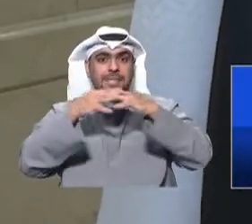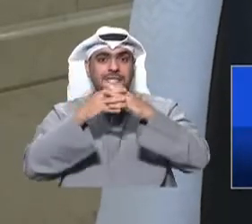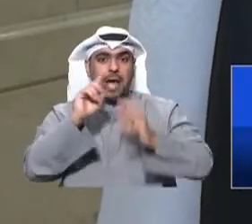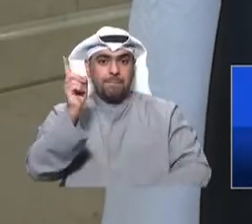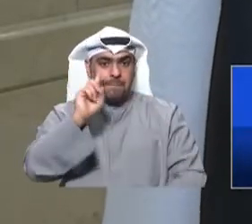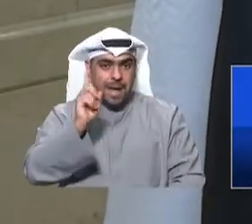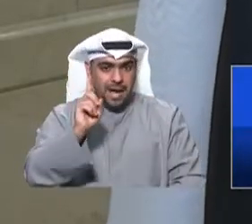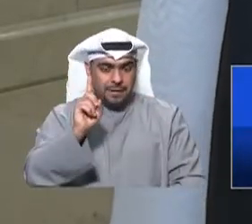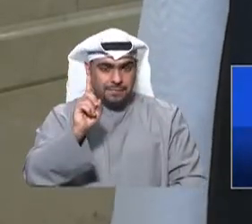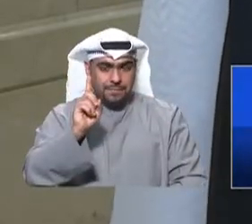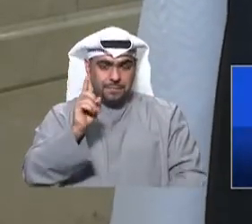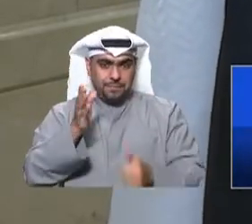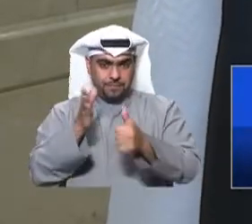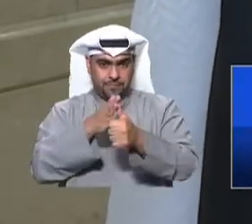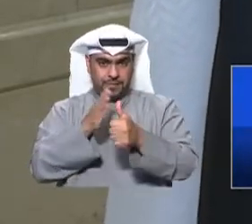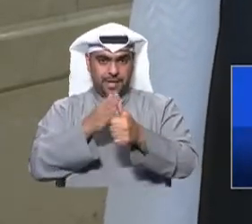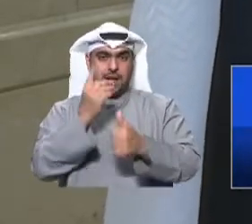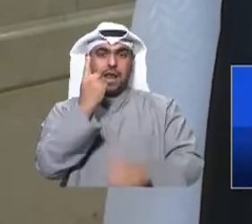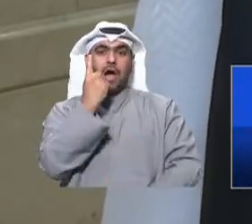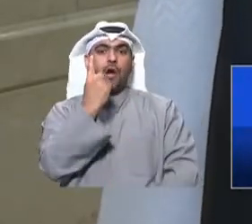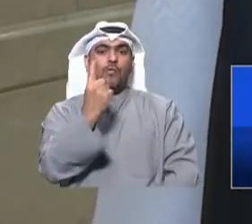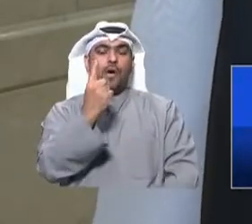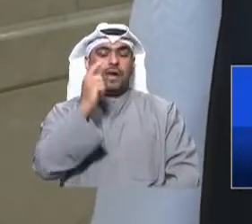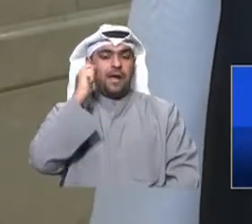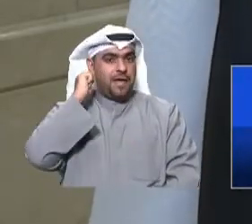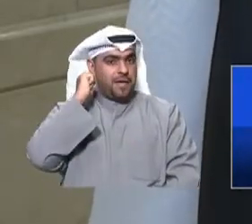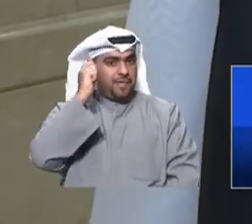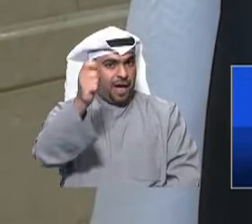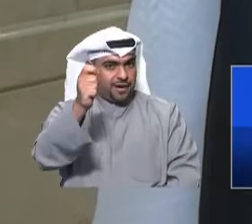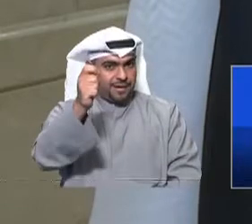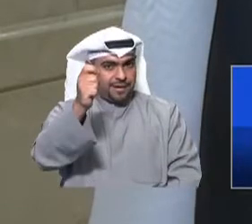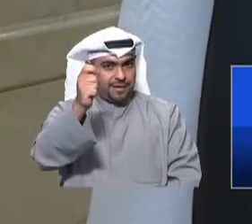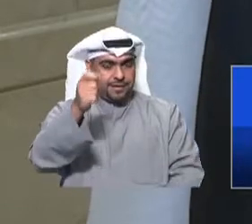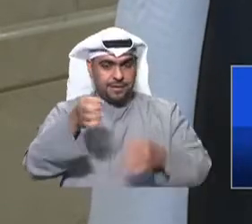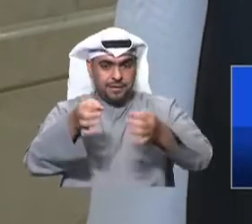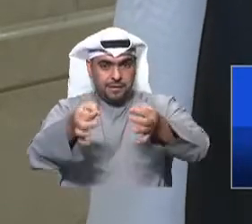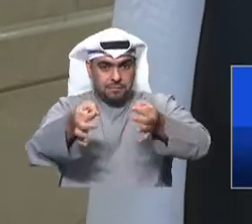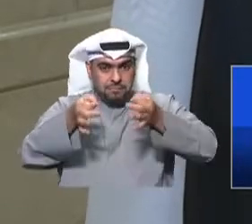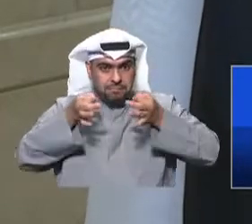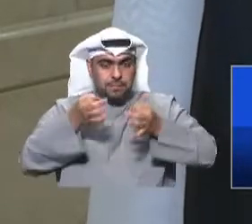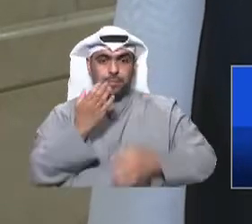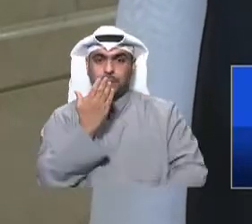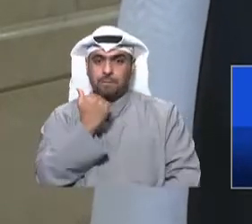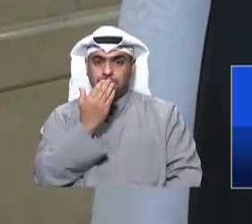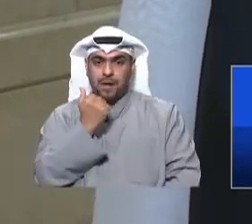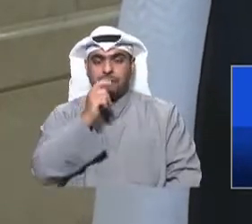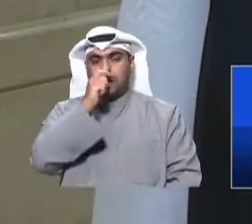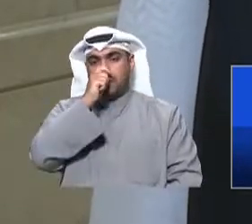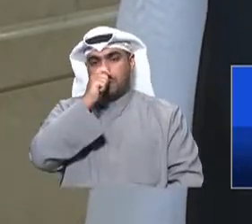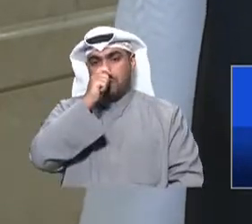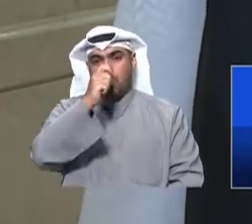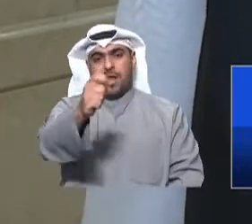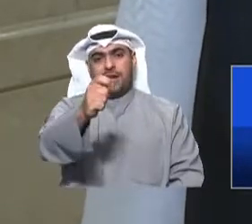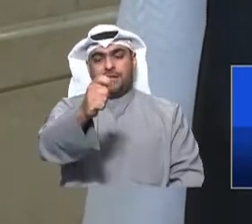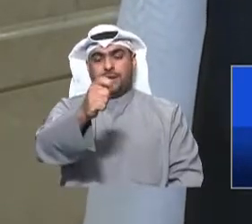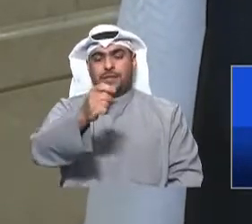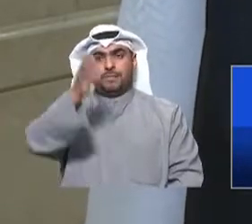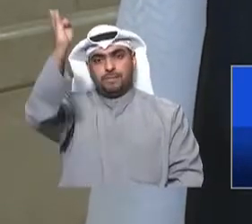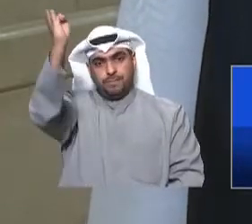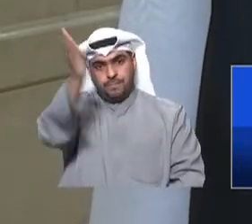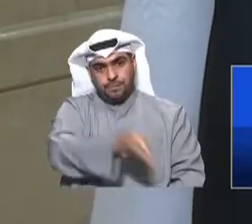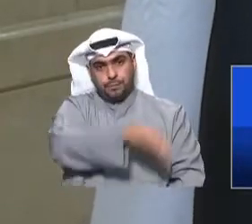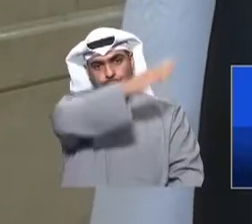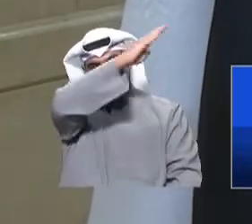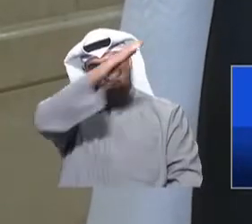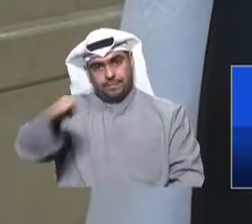بالأول ببعض الإنذارات لمن لا يلتزم، ومن ثم ستكون هناك مخالفات